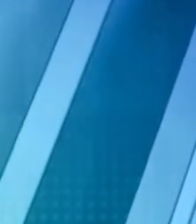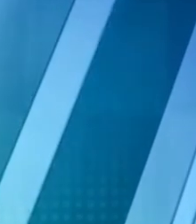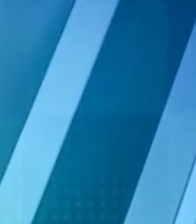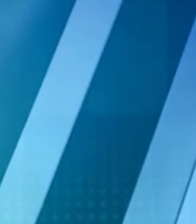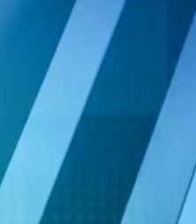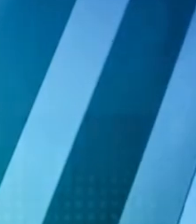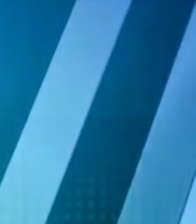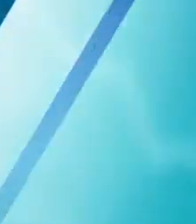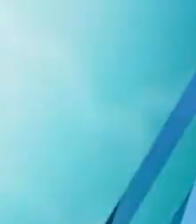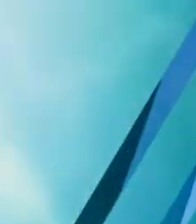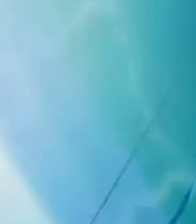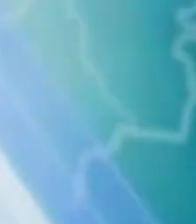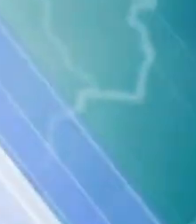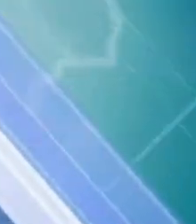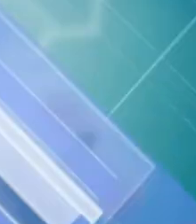Музика